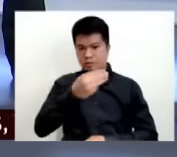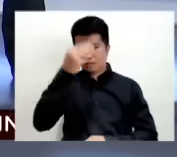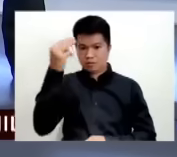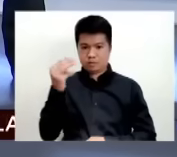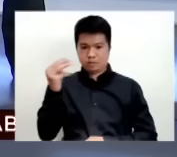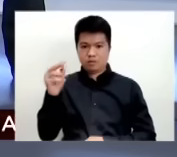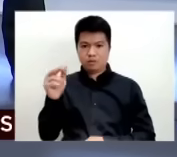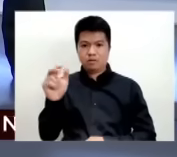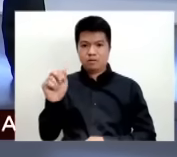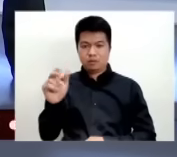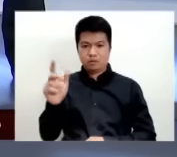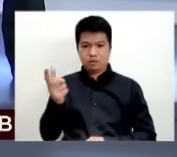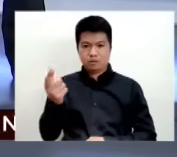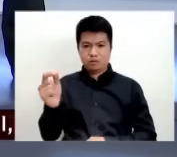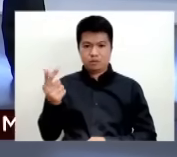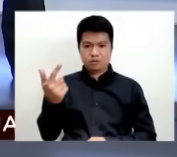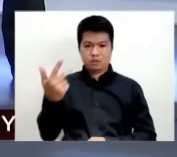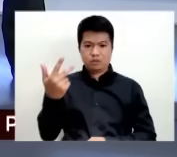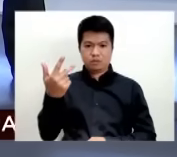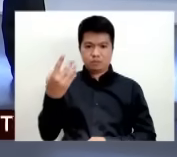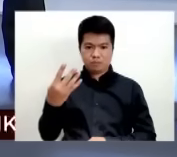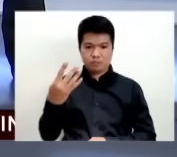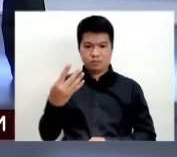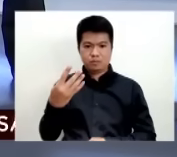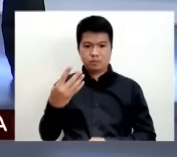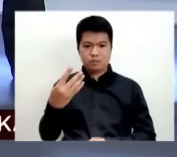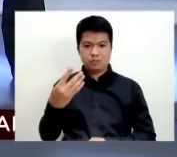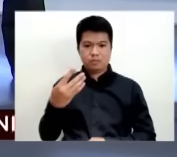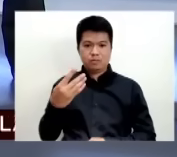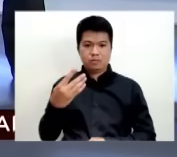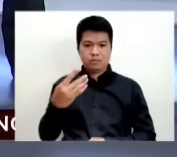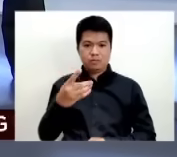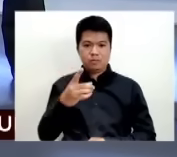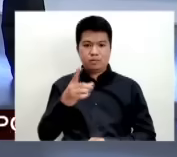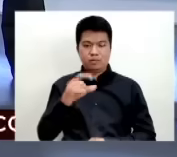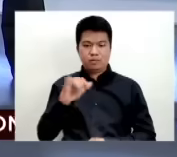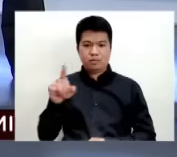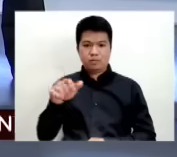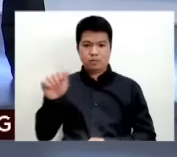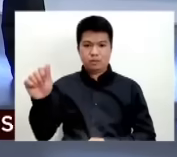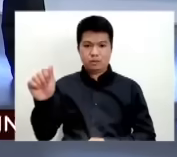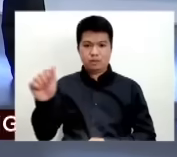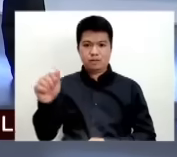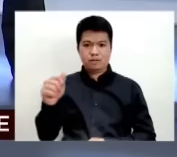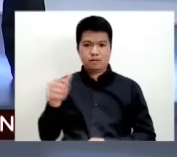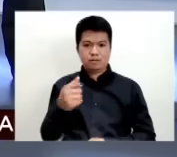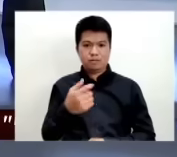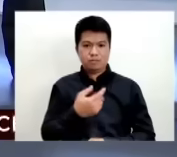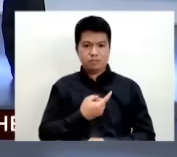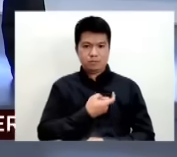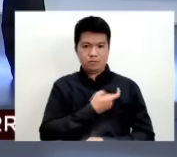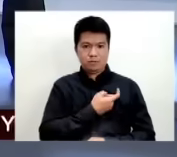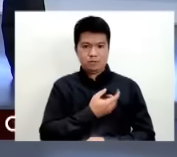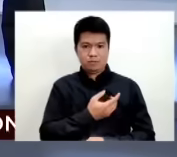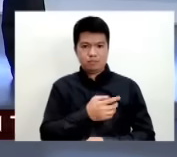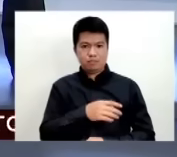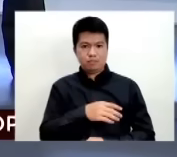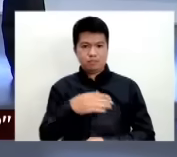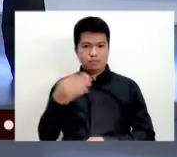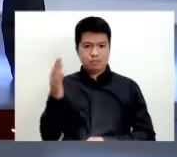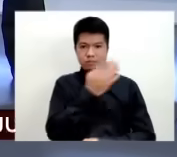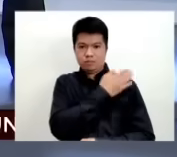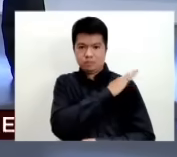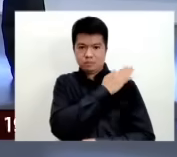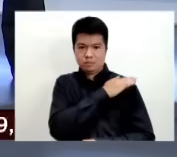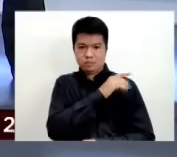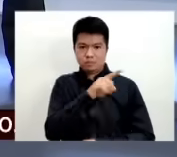hinami ni first lady Lisa Marcos areta o Lisa areta Marcos na masama ang loob niya kay BP s Duterte hindi lang daw ito umaattend ng